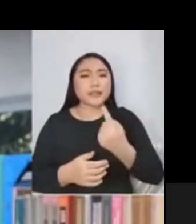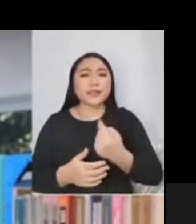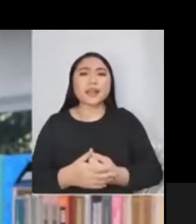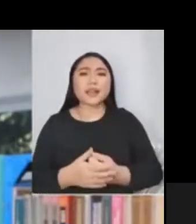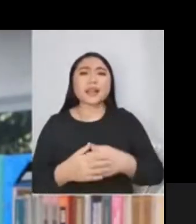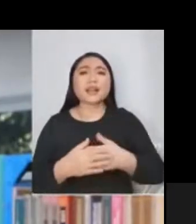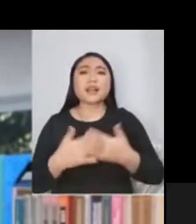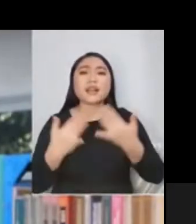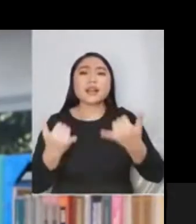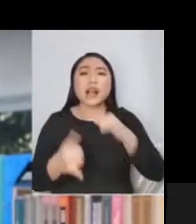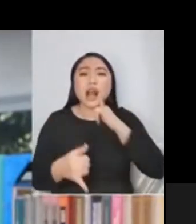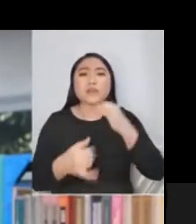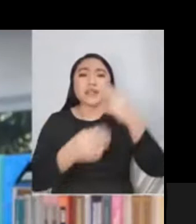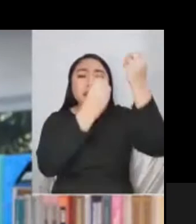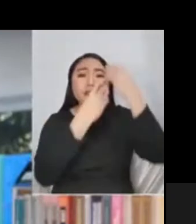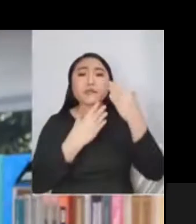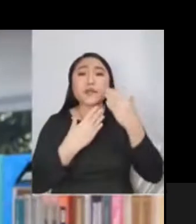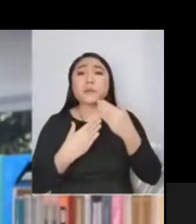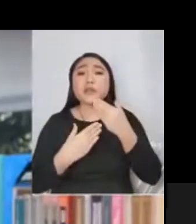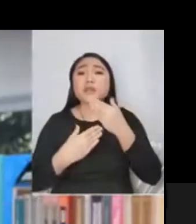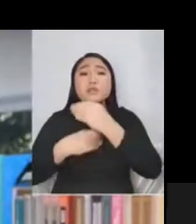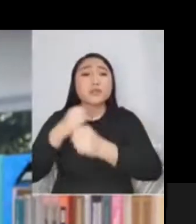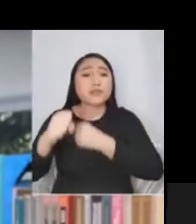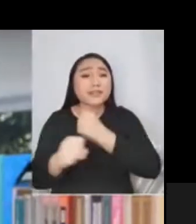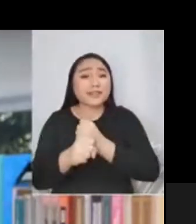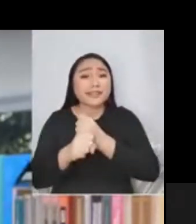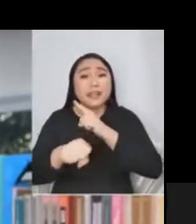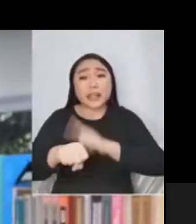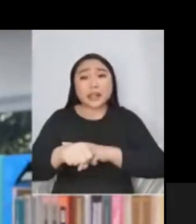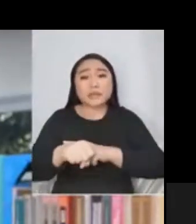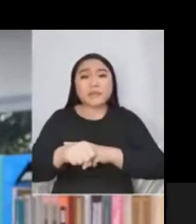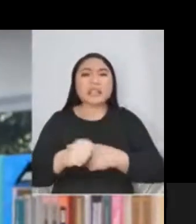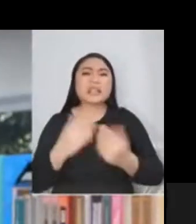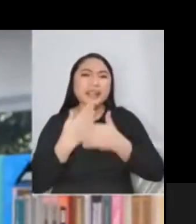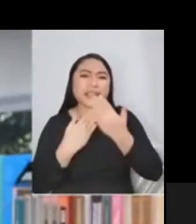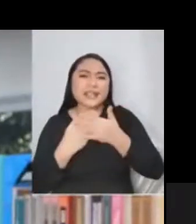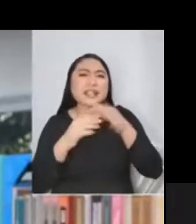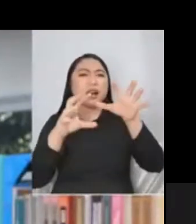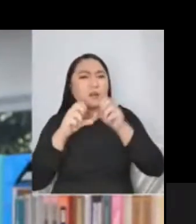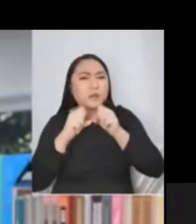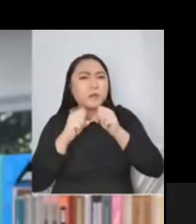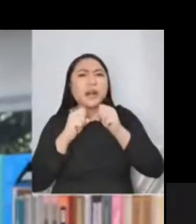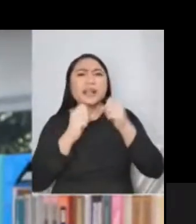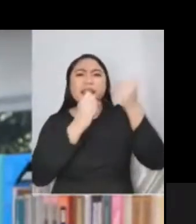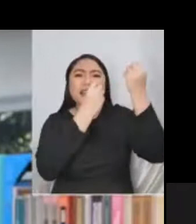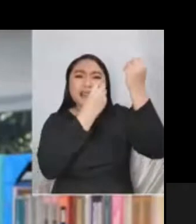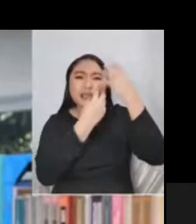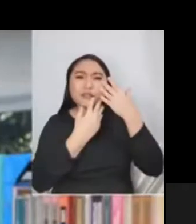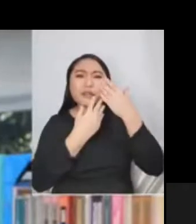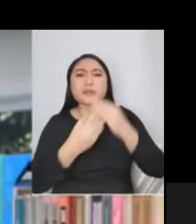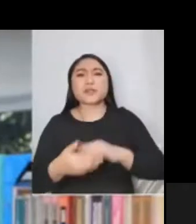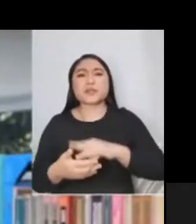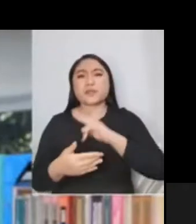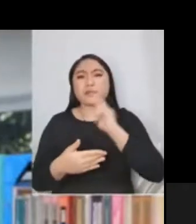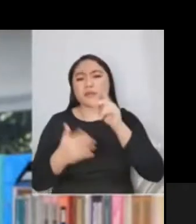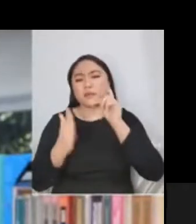nga nila, this is the information age, where information can be accessed with a click here and there plus